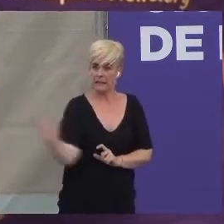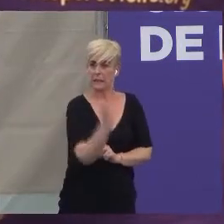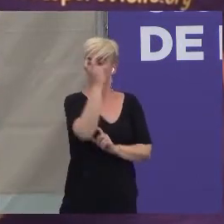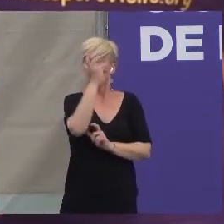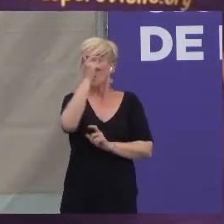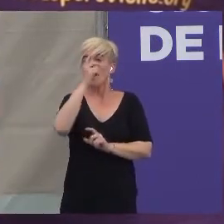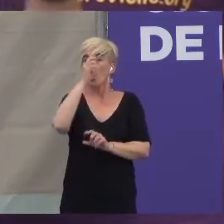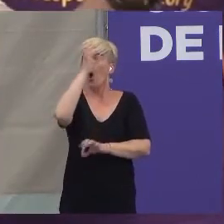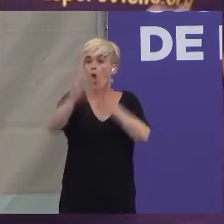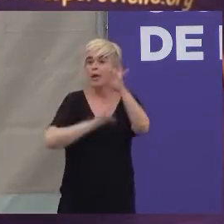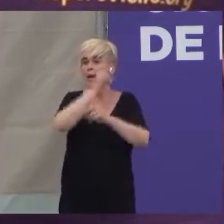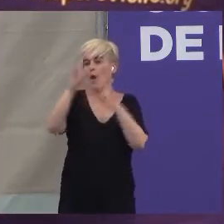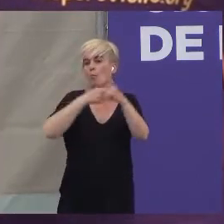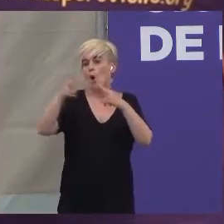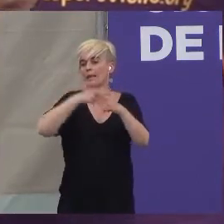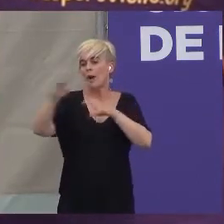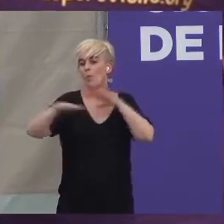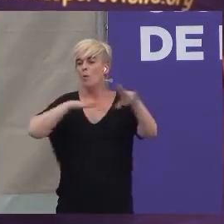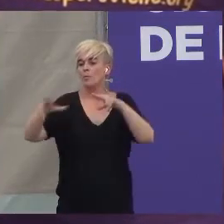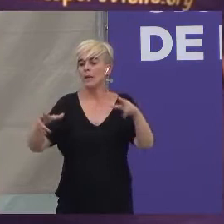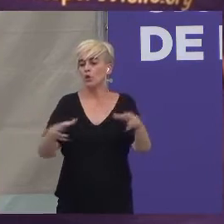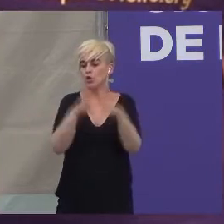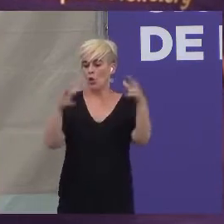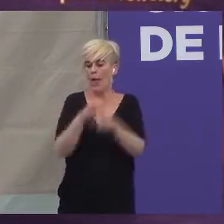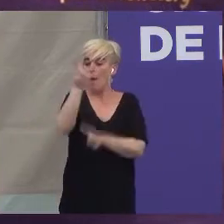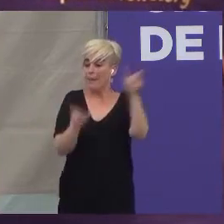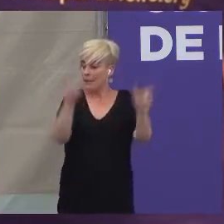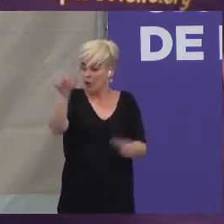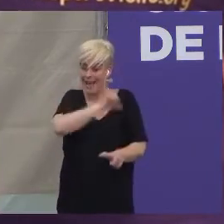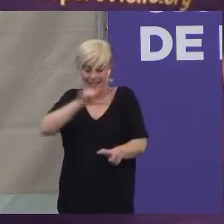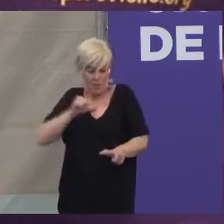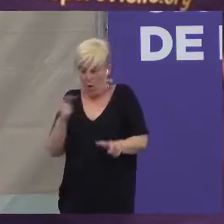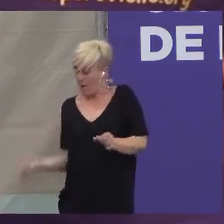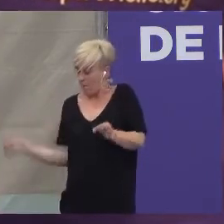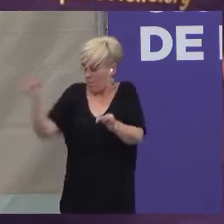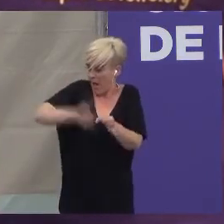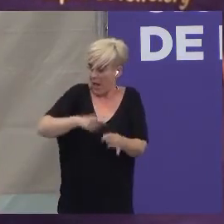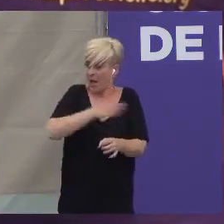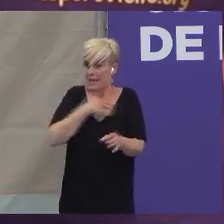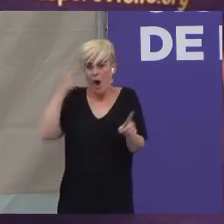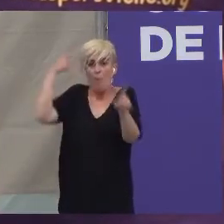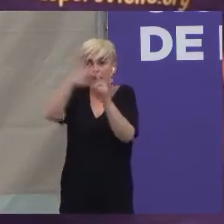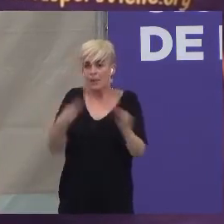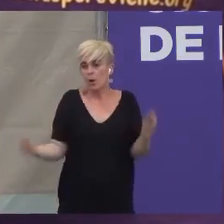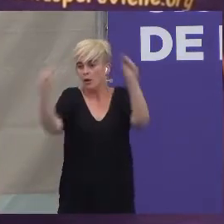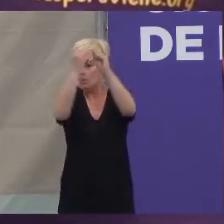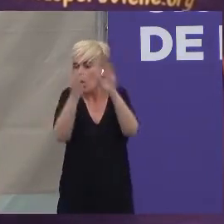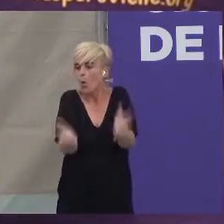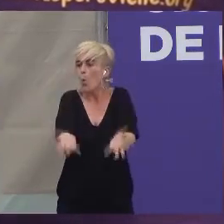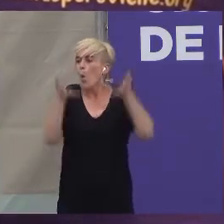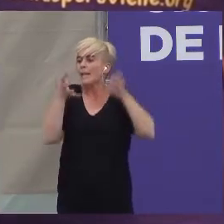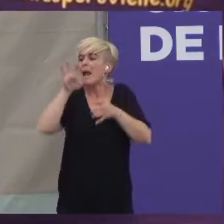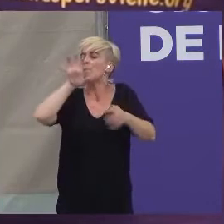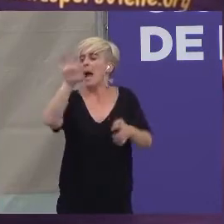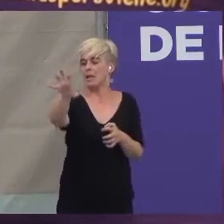per organitzacions polítiques, per moviments socials, per persones individuals que volen sumar-se i que compartim un objectiu comú, que és guanyar aquest